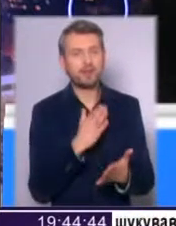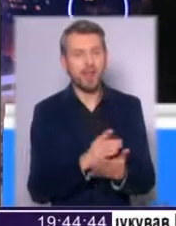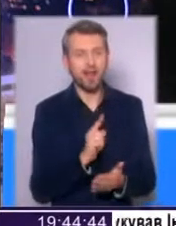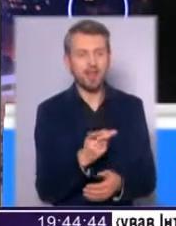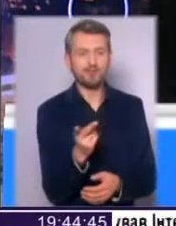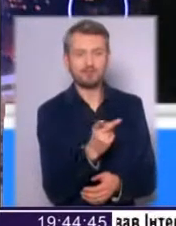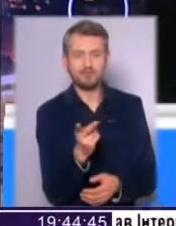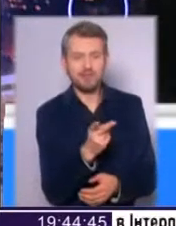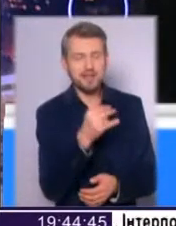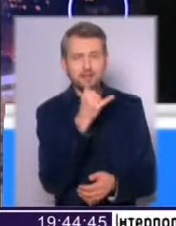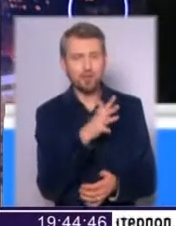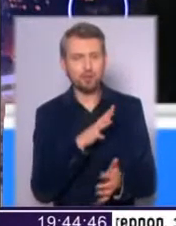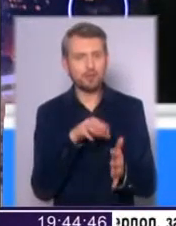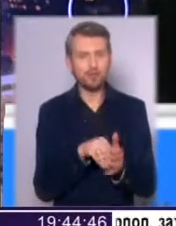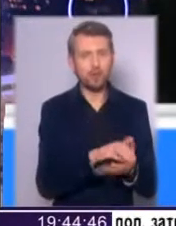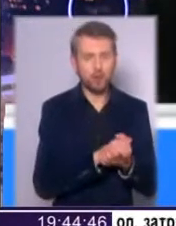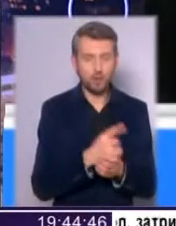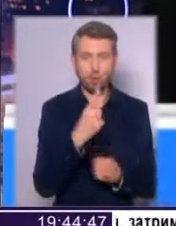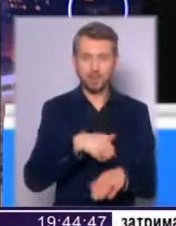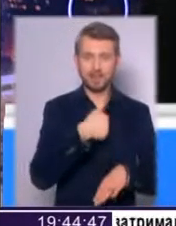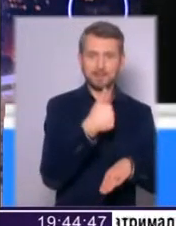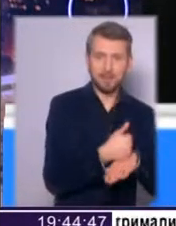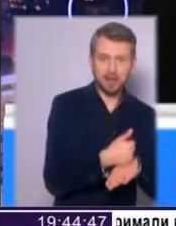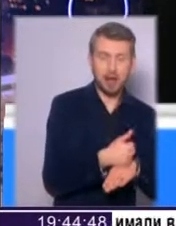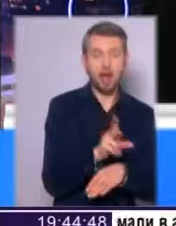членами коаліції, оскільки один є спікером, один є